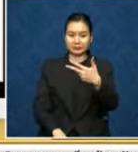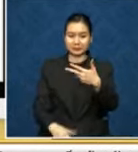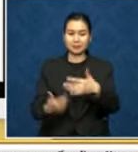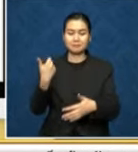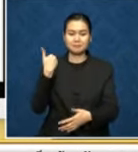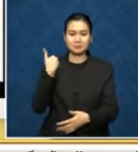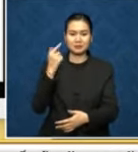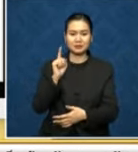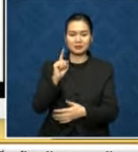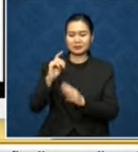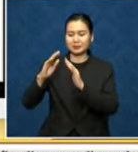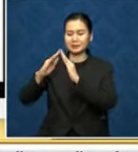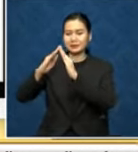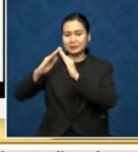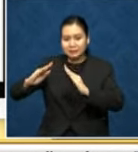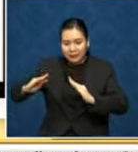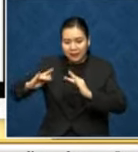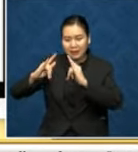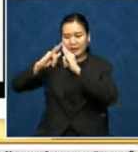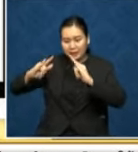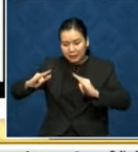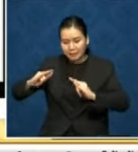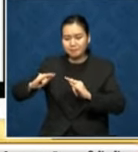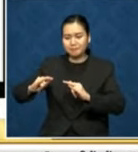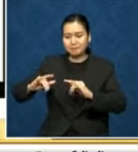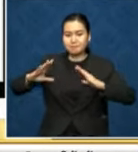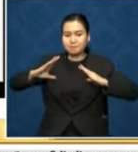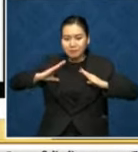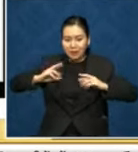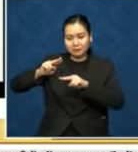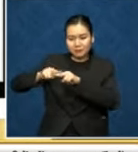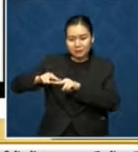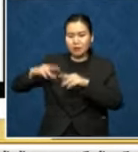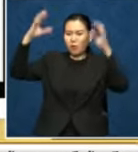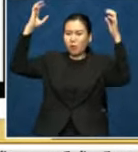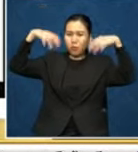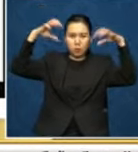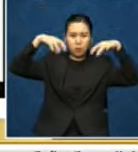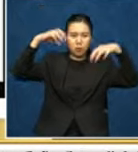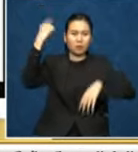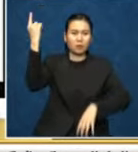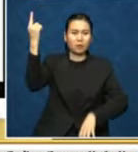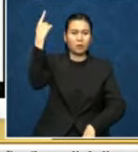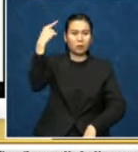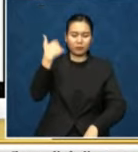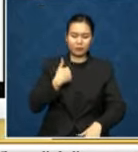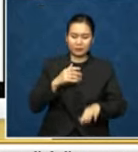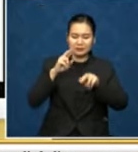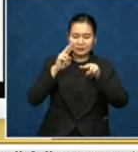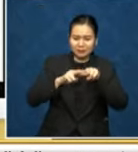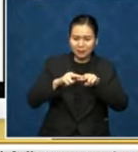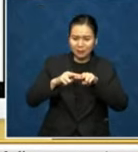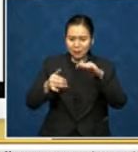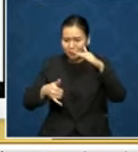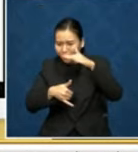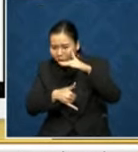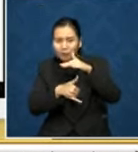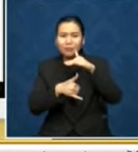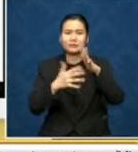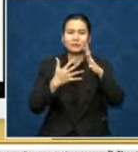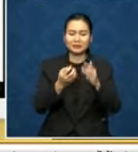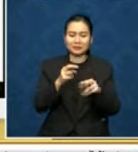ม่มีศาลาหรือที่พักหลังคาวันใดฝนตกนักท่องเที่ยวไม่มีที่หลบฝนจะรับประท